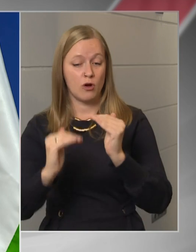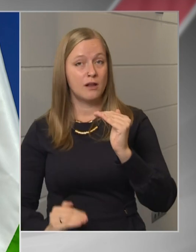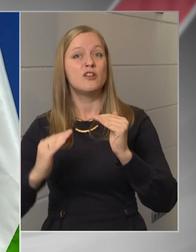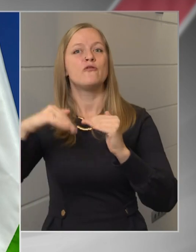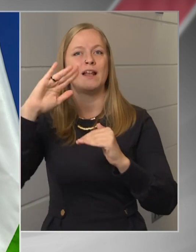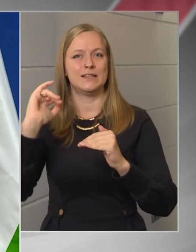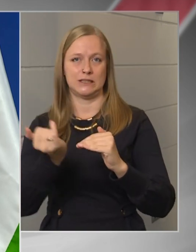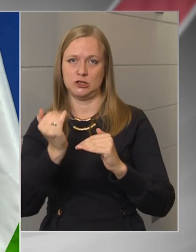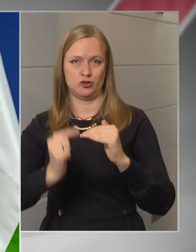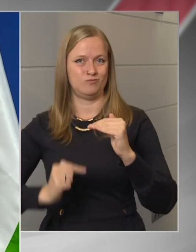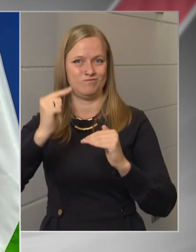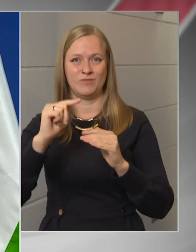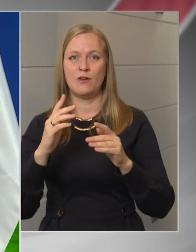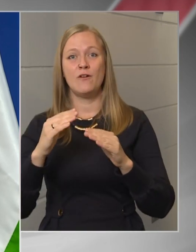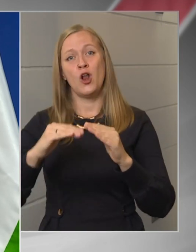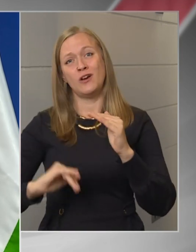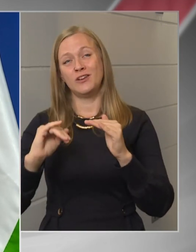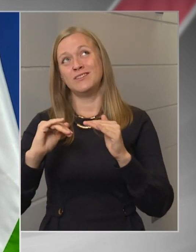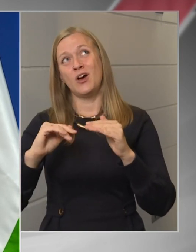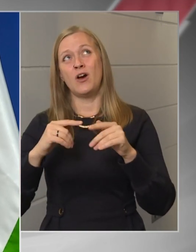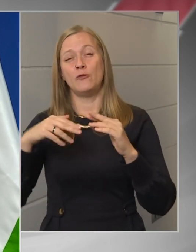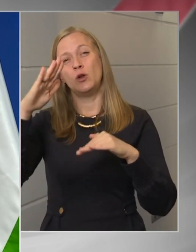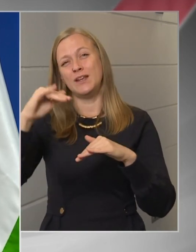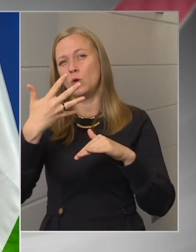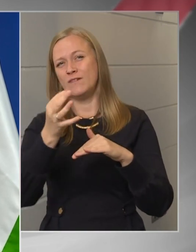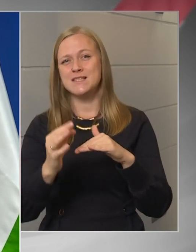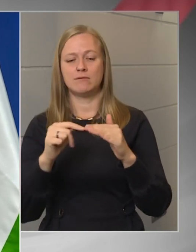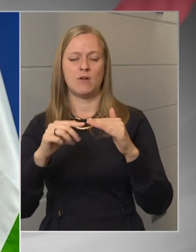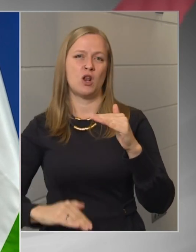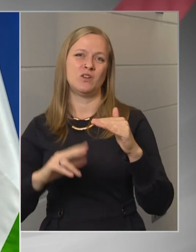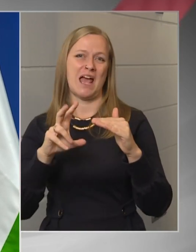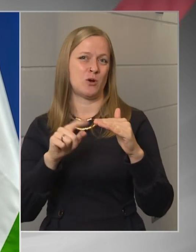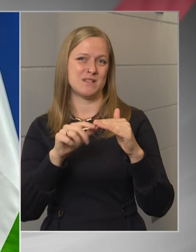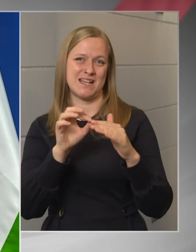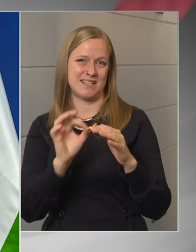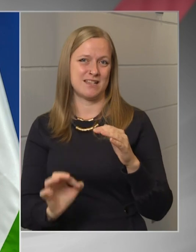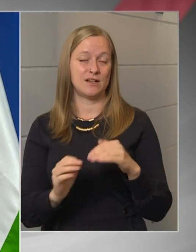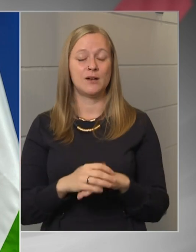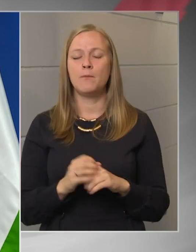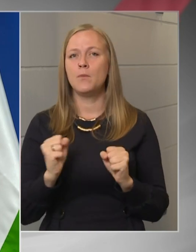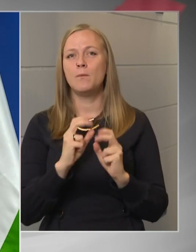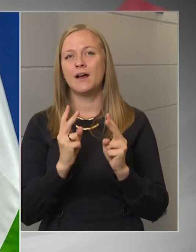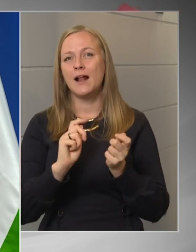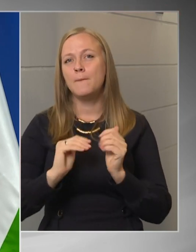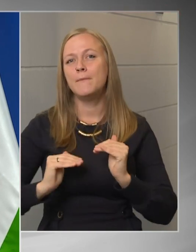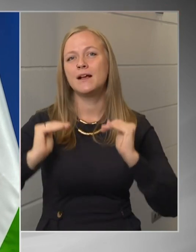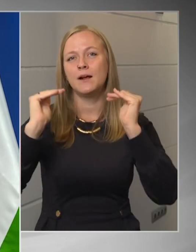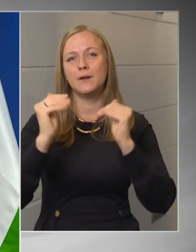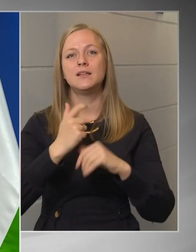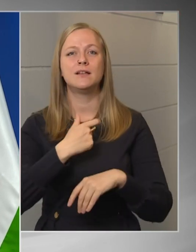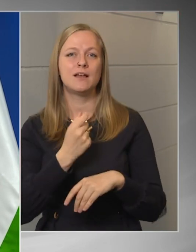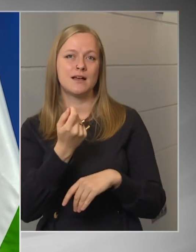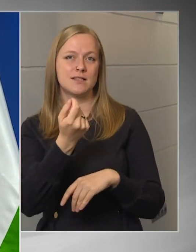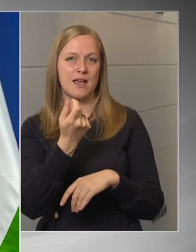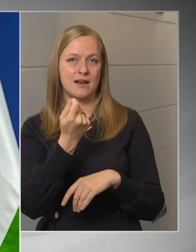Még a fölött is kb. 50 százalékkal, az alatt pedig olyan 300 százalékkal. Radikálisan meg kellene emelni az árát a